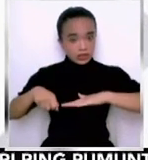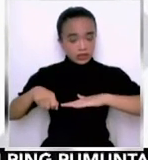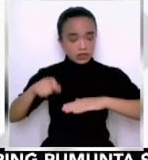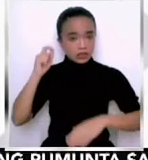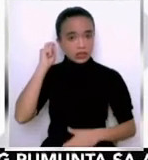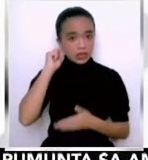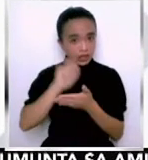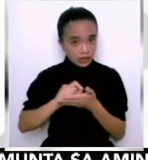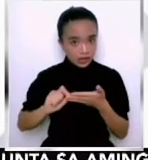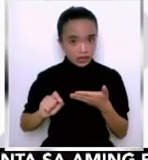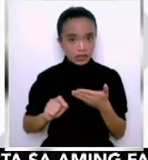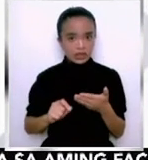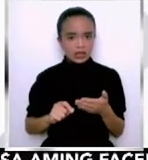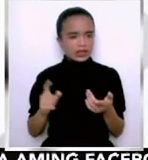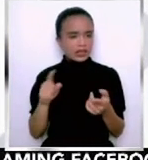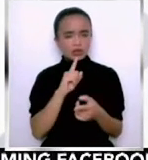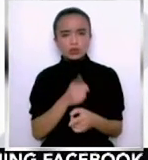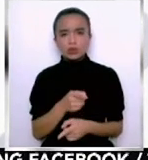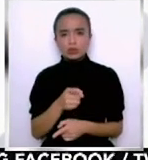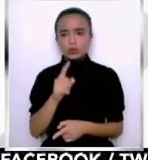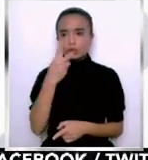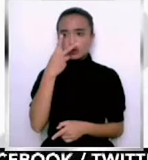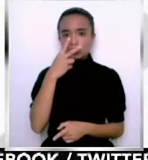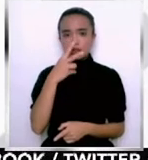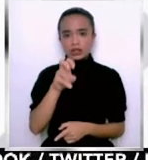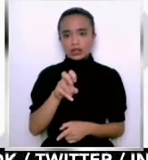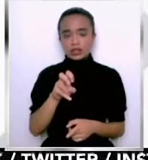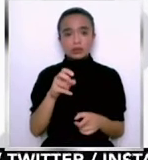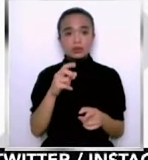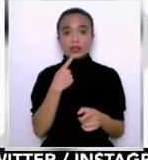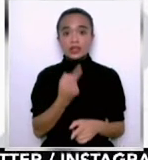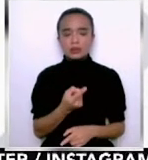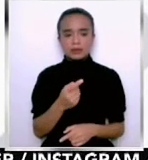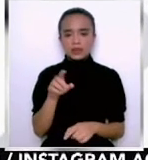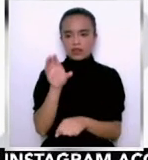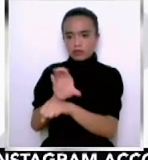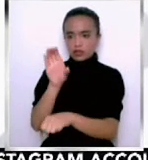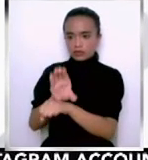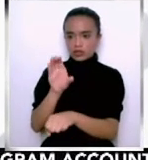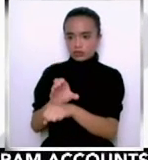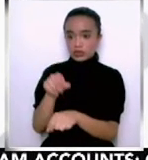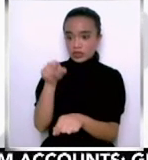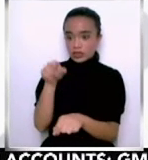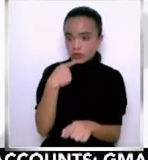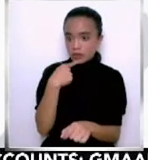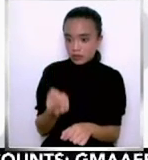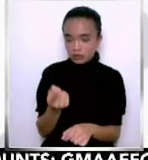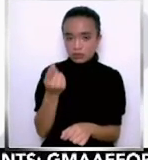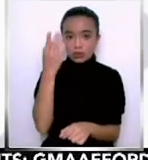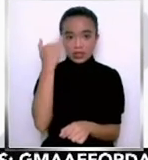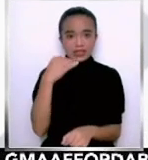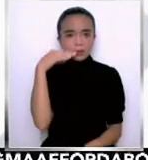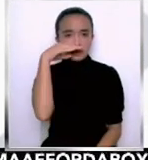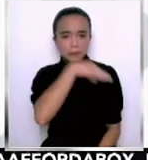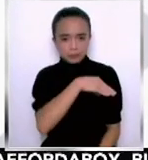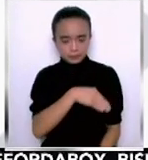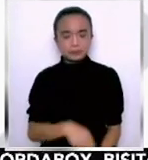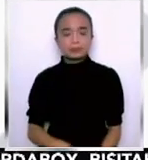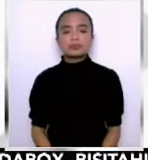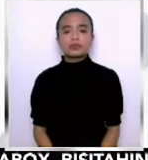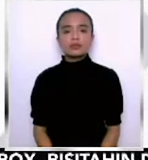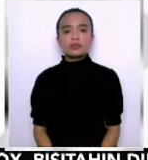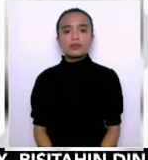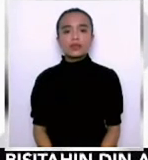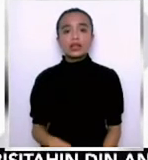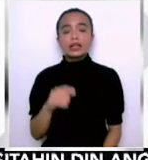gawa-gawang kasinungalingan ang kanyang testimonya na ipinagpilitan daw sa kanya ni Noy Justice Secretary Vitaliano Aguirre. Dati na itong itinanggi